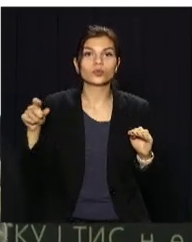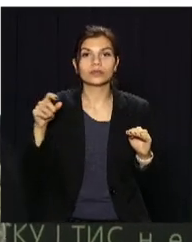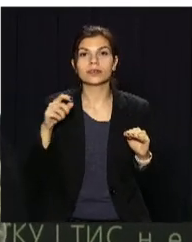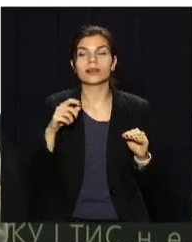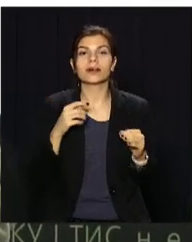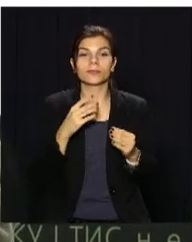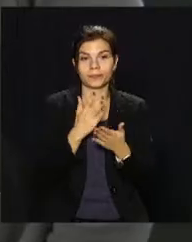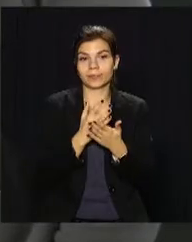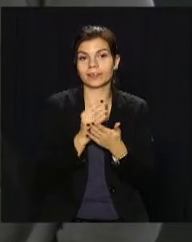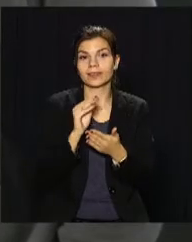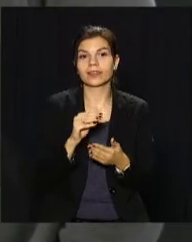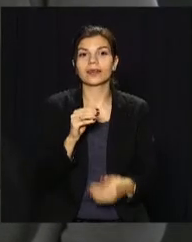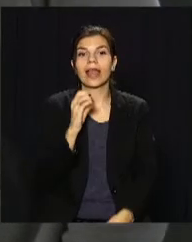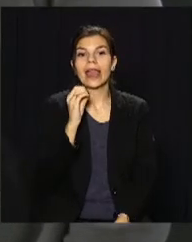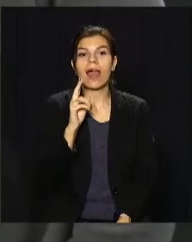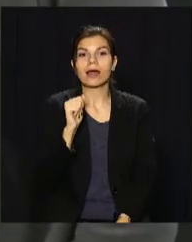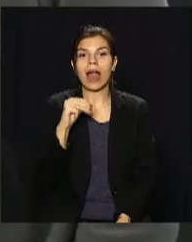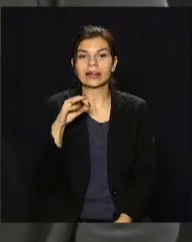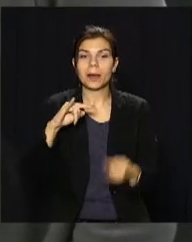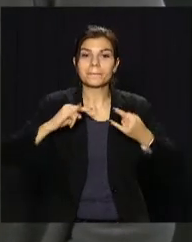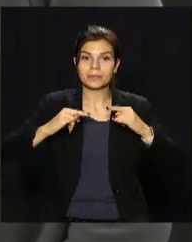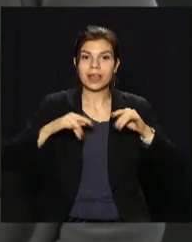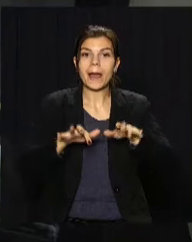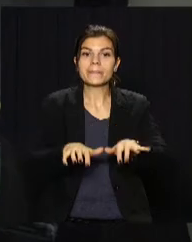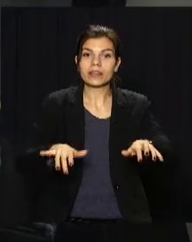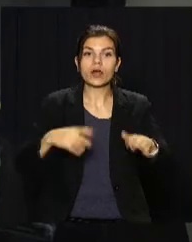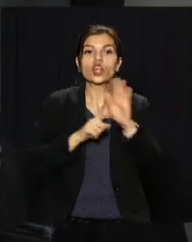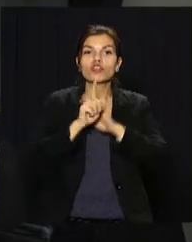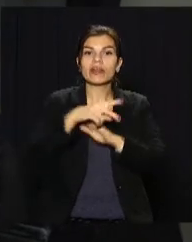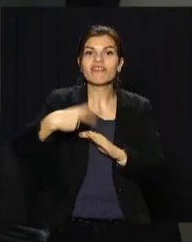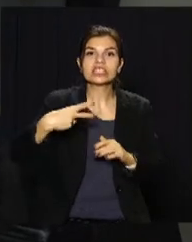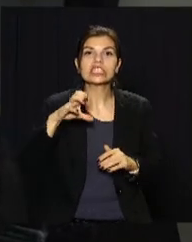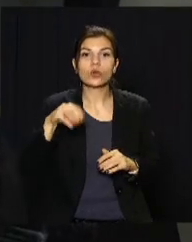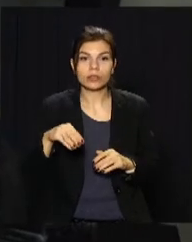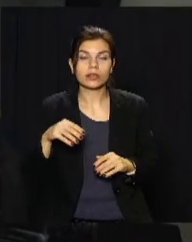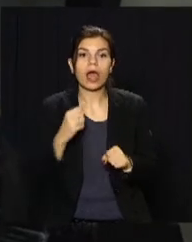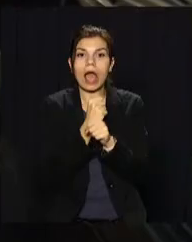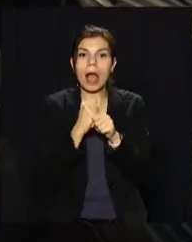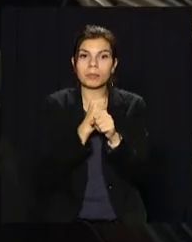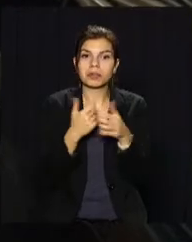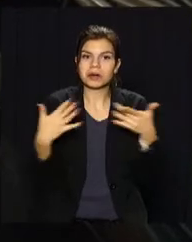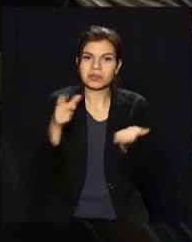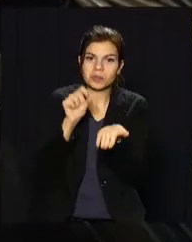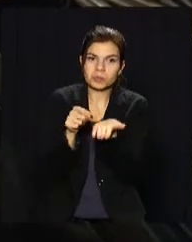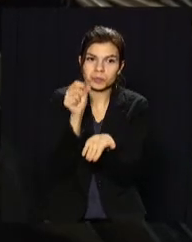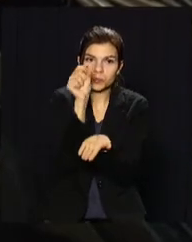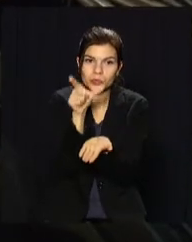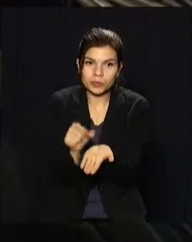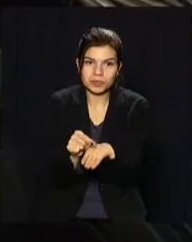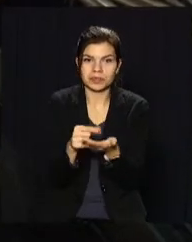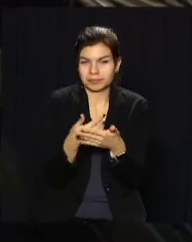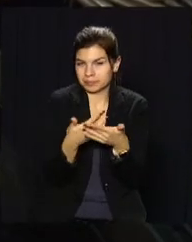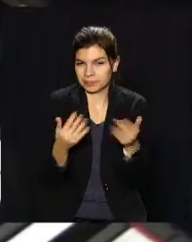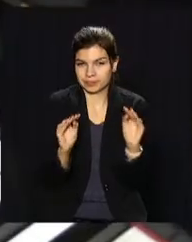Серед експонатів – катеринославська цегла, піаніно початку ХХ століття, аптекарські склянки, катеринославська